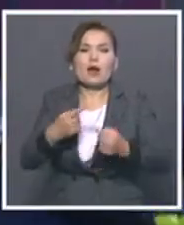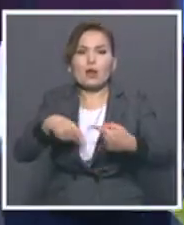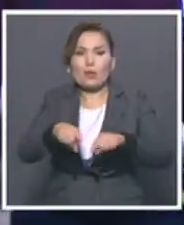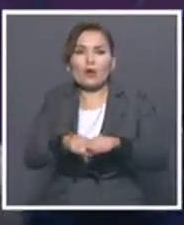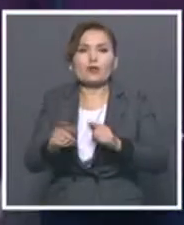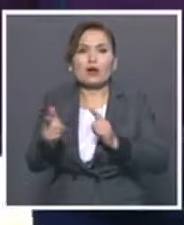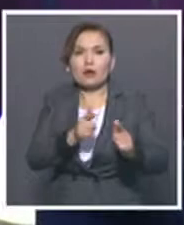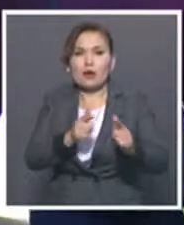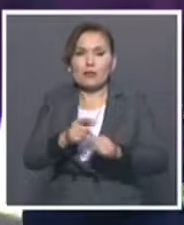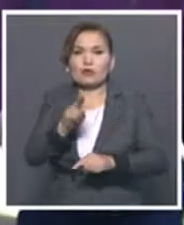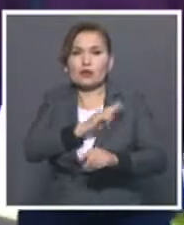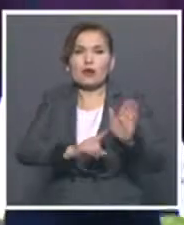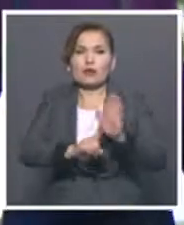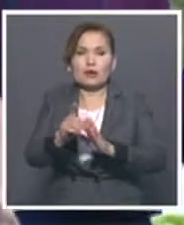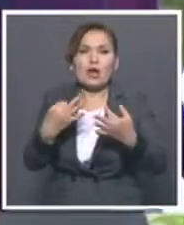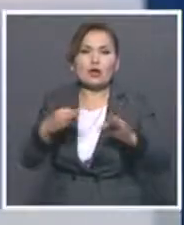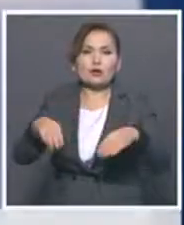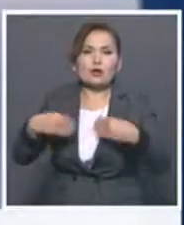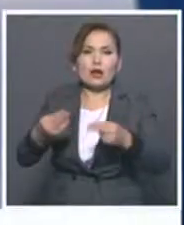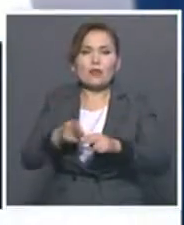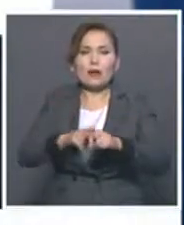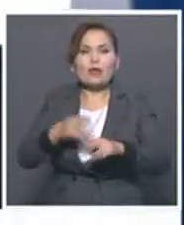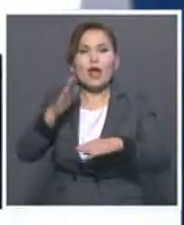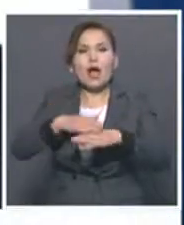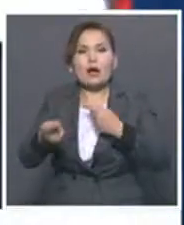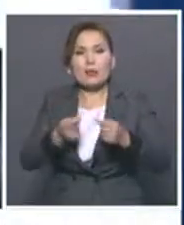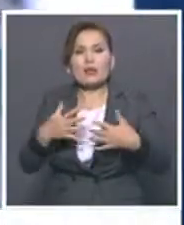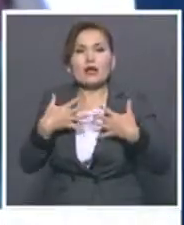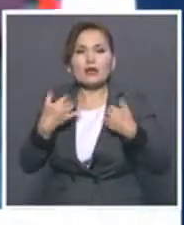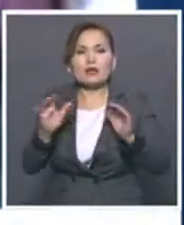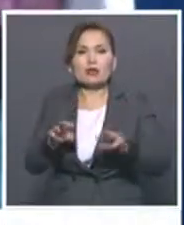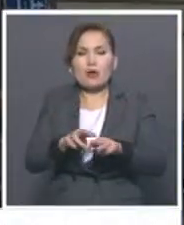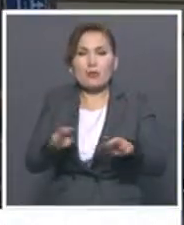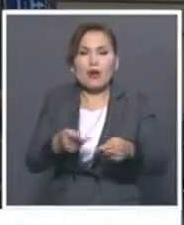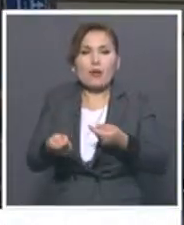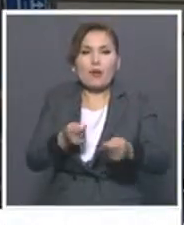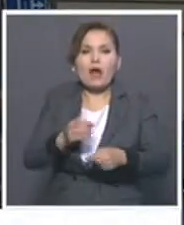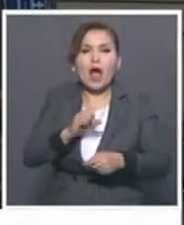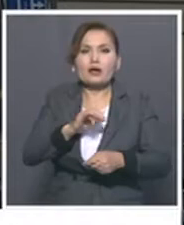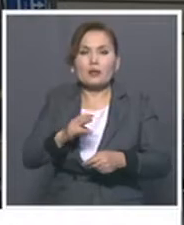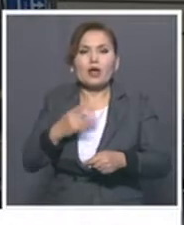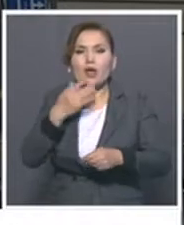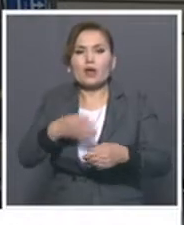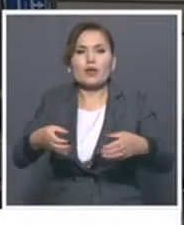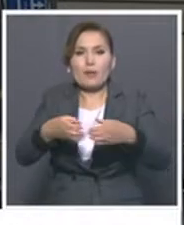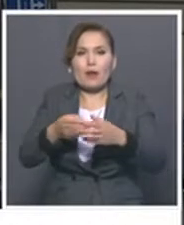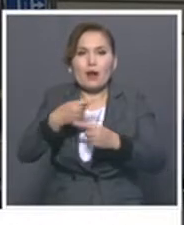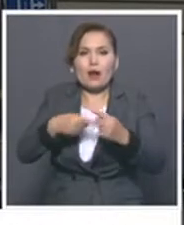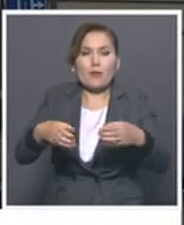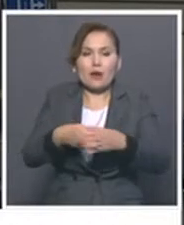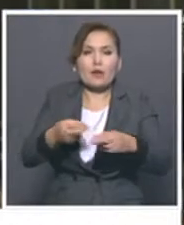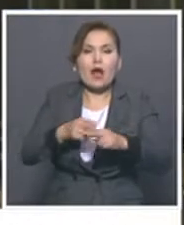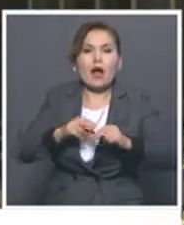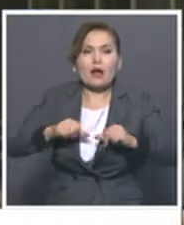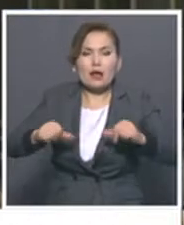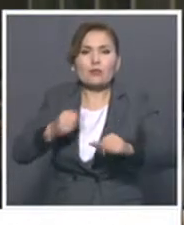актілерін алған соң жұмысқа кірісуіне рұқсат. Әкімдіктер, денсаулық сақтау министрлігі, Атамекен ұлттық кәсіпкерлер палатасымен бірлесіп, санитарлық